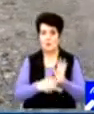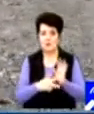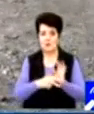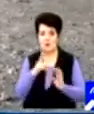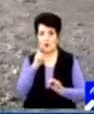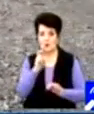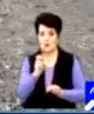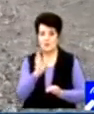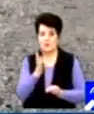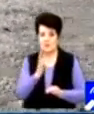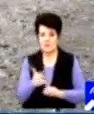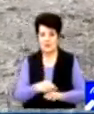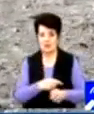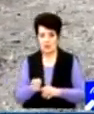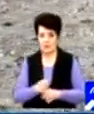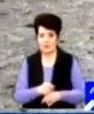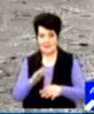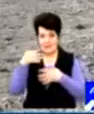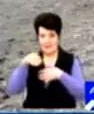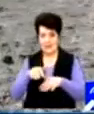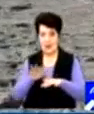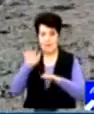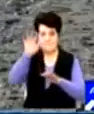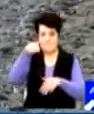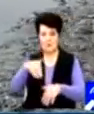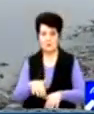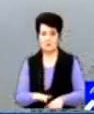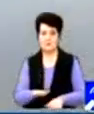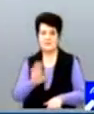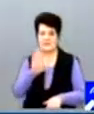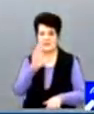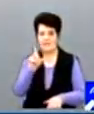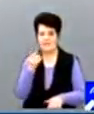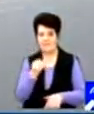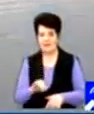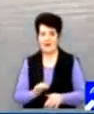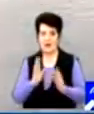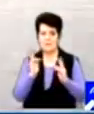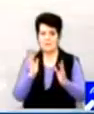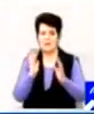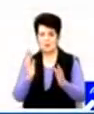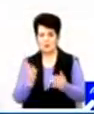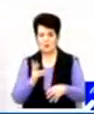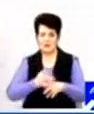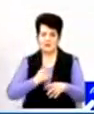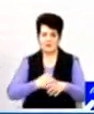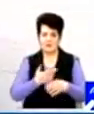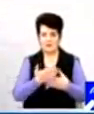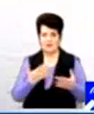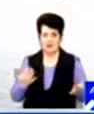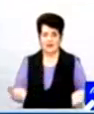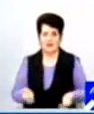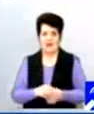250 de kilometri de munți, văi, păduri, câmpii interminabile, pline